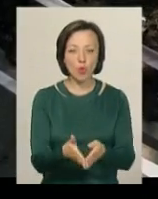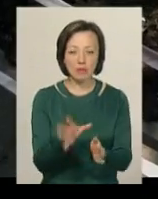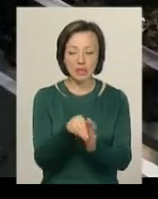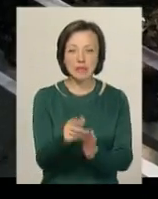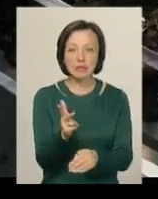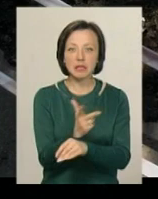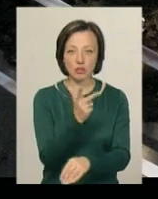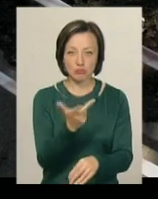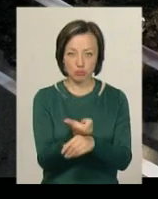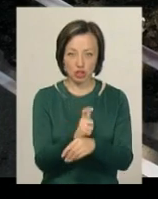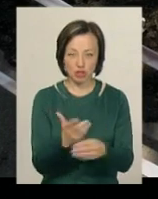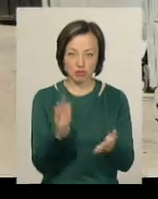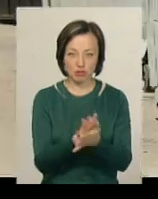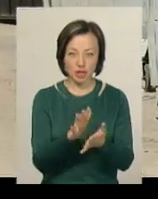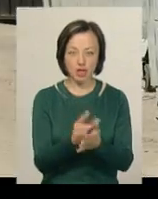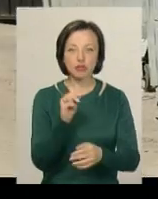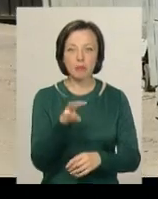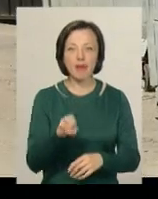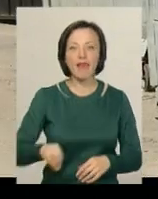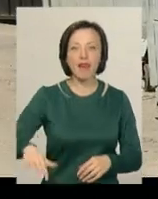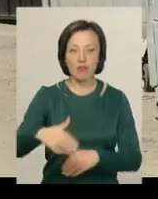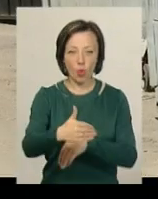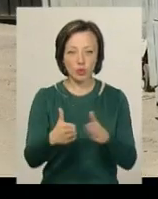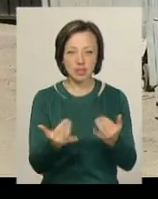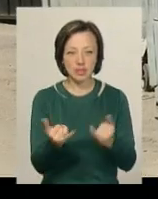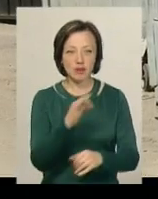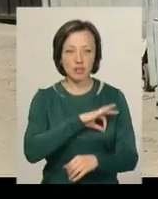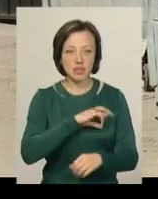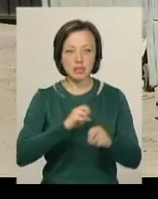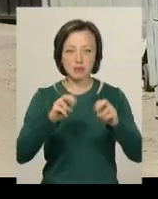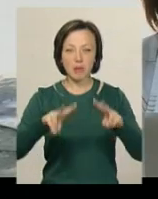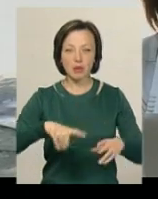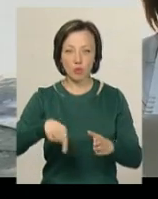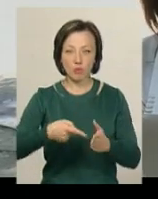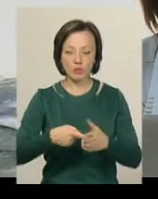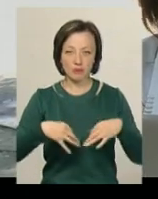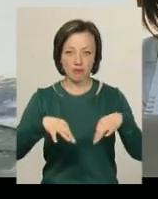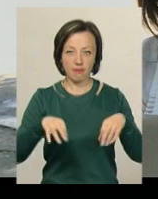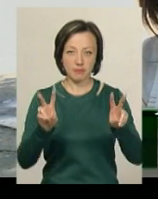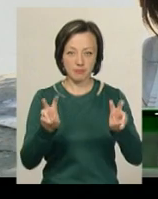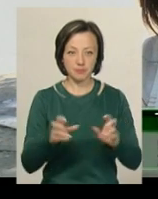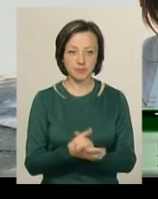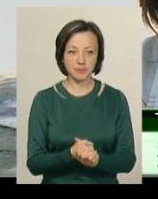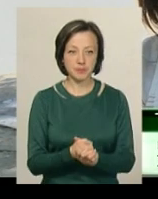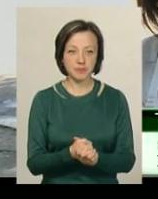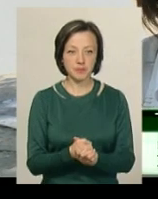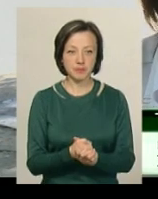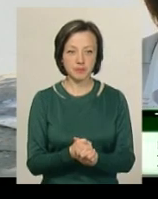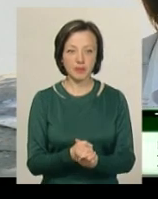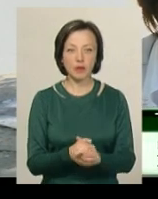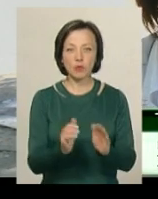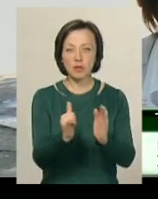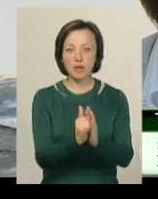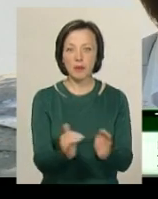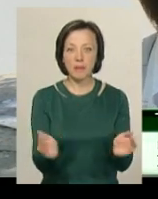більше побутового сміття, ніж євроконтейнери, які зараз використовує спецкомунтранс. Буде стояти маленький,